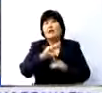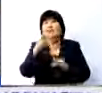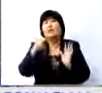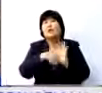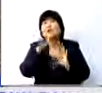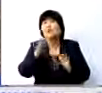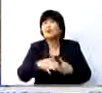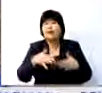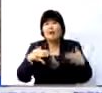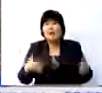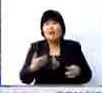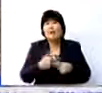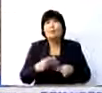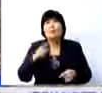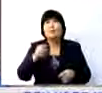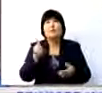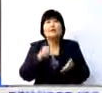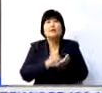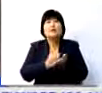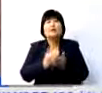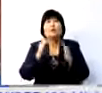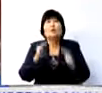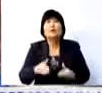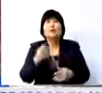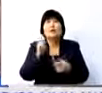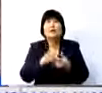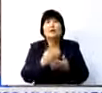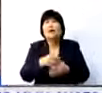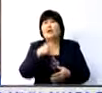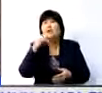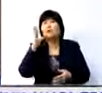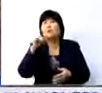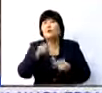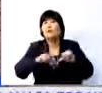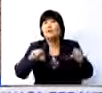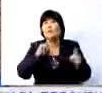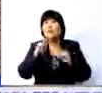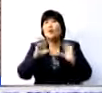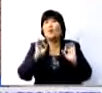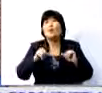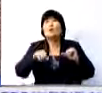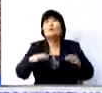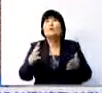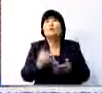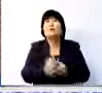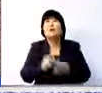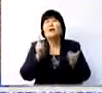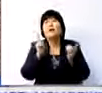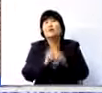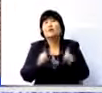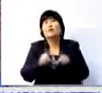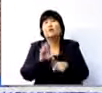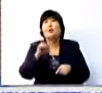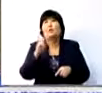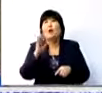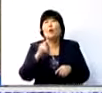36% артық. Мамандардың айтуынша, қызмет құнын төмендетуге қатысты мәселе Ресейде өтетін комиссия отырысында оң шешімін таппақ. Кездесуде сондай-ақ